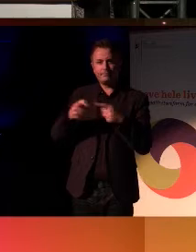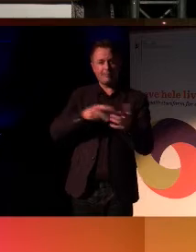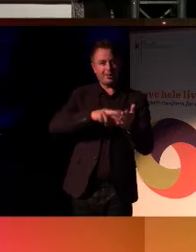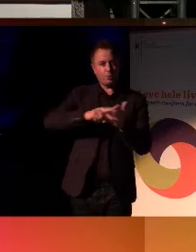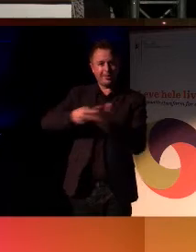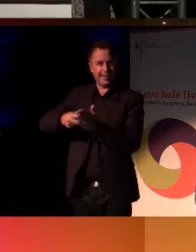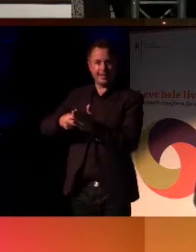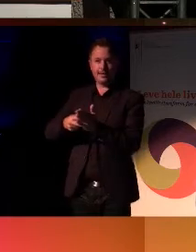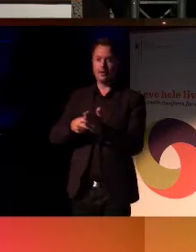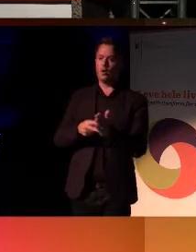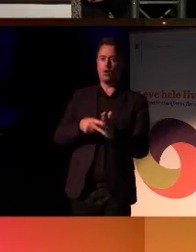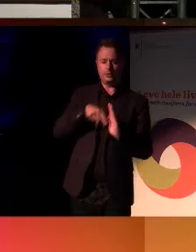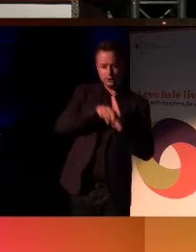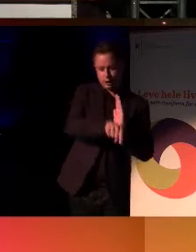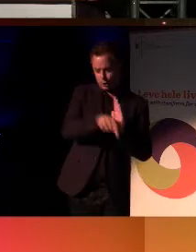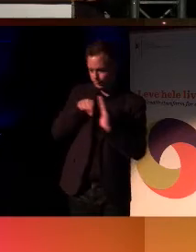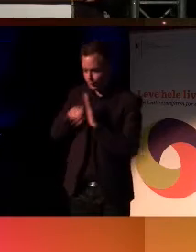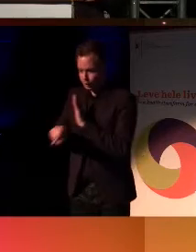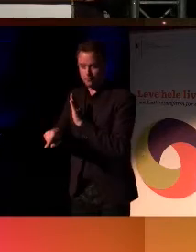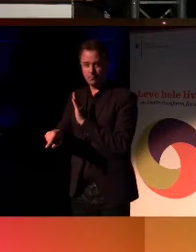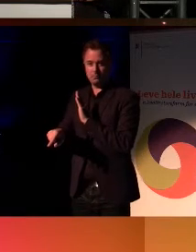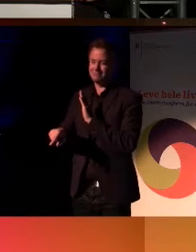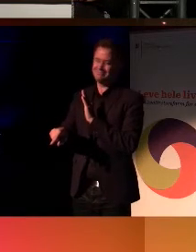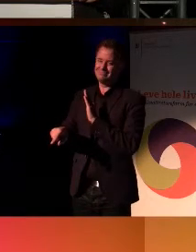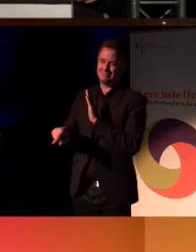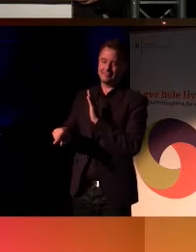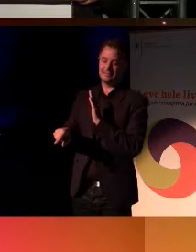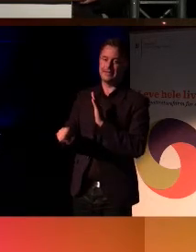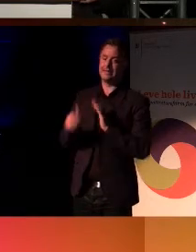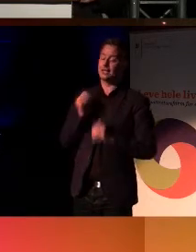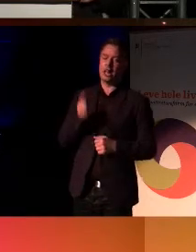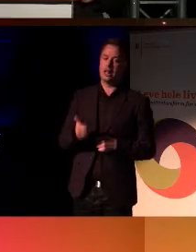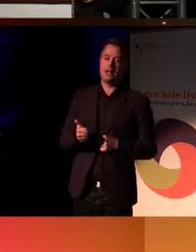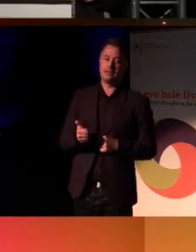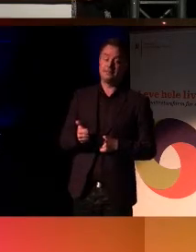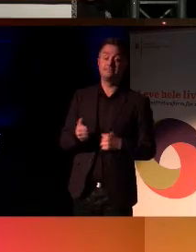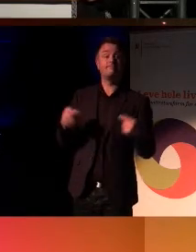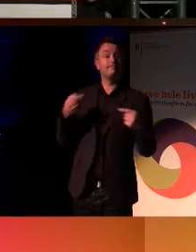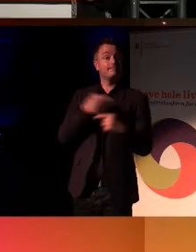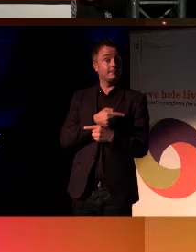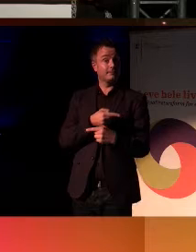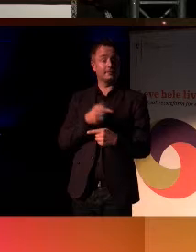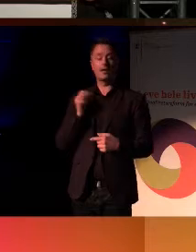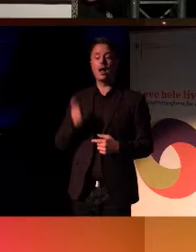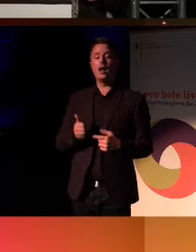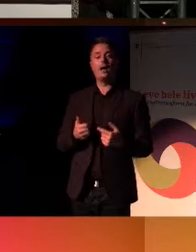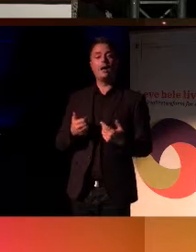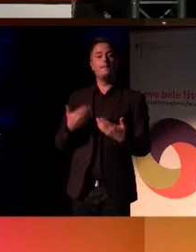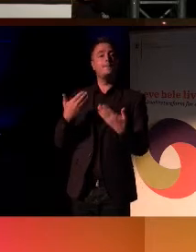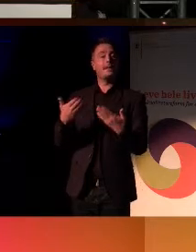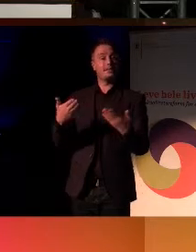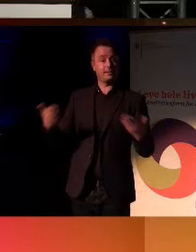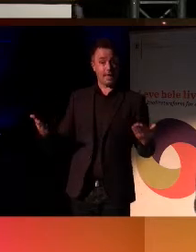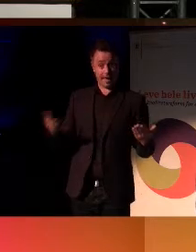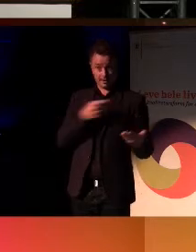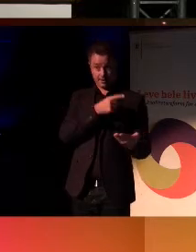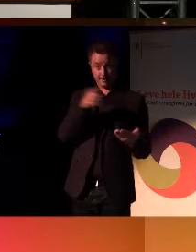eller gått litt dypere inn I det, men jeg tenkte at jeg ikke skulle gjøre det. Jeg tenkte at jeg heller skulle presentere dere for